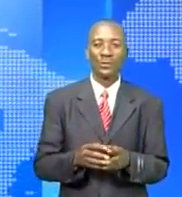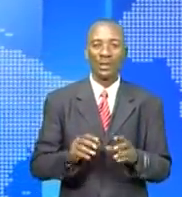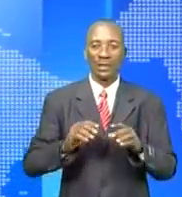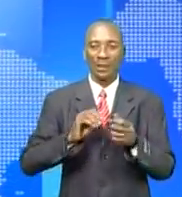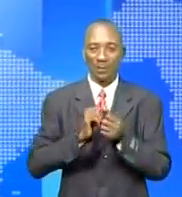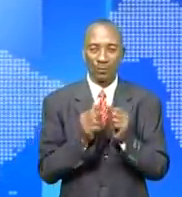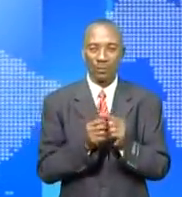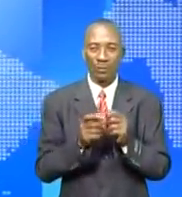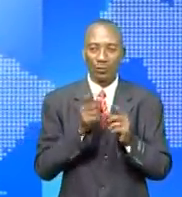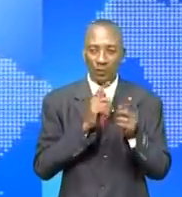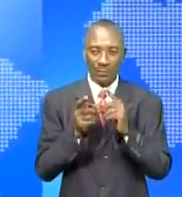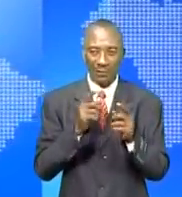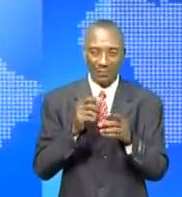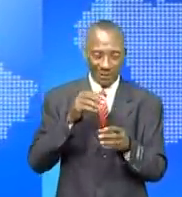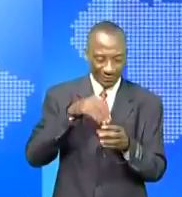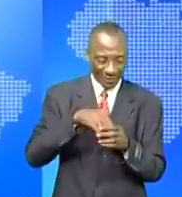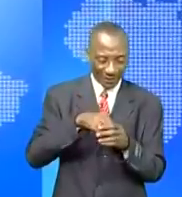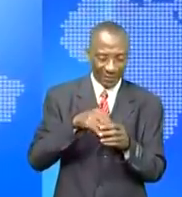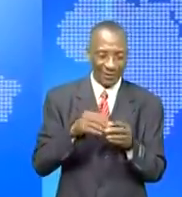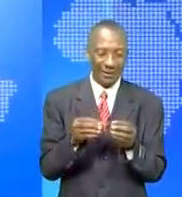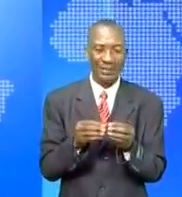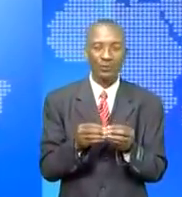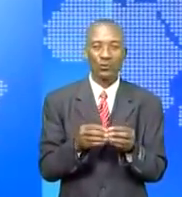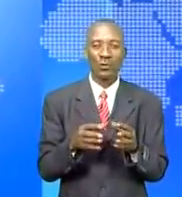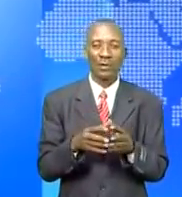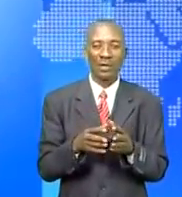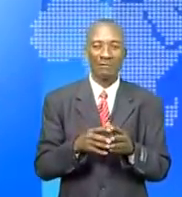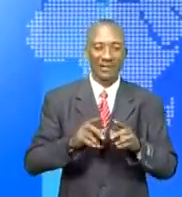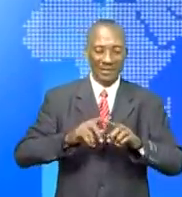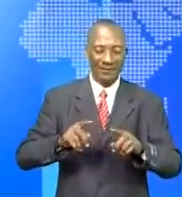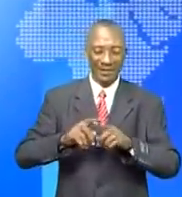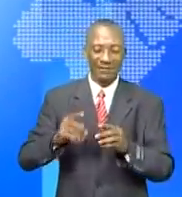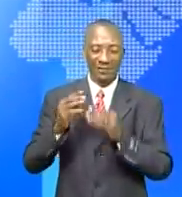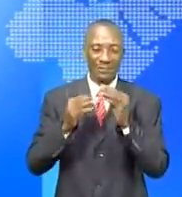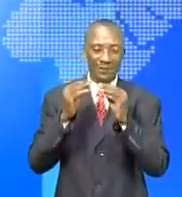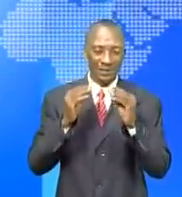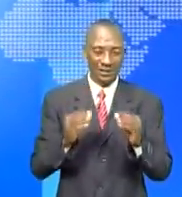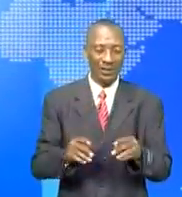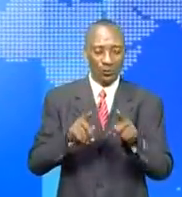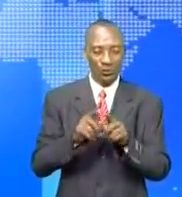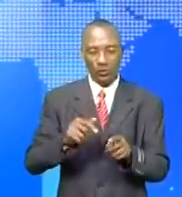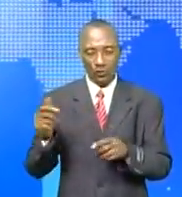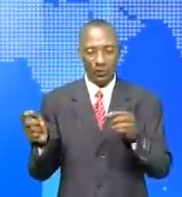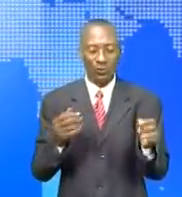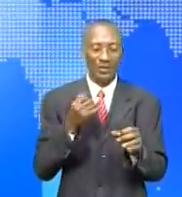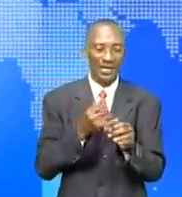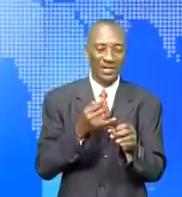ici à Kinshasa, lequel a réuni les différents ministères et autres institutions sectorielles.